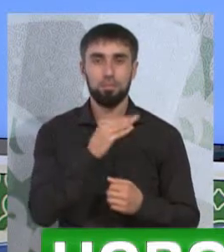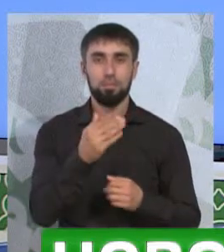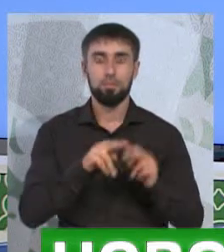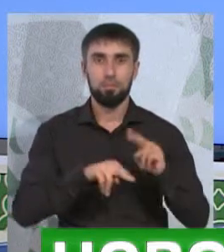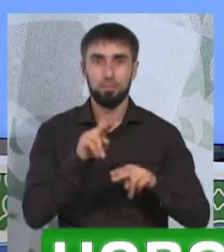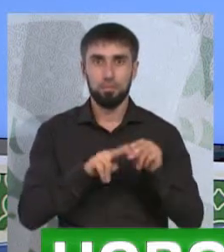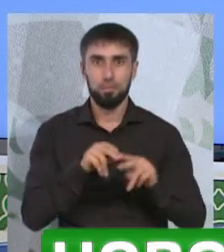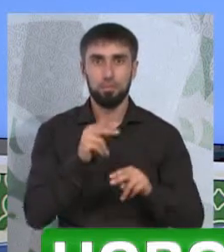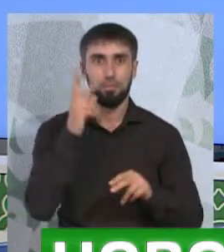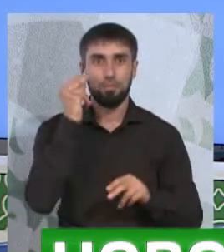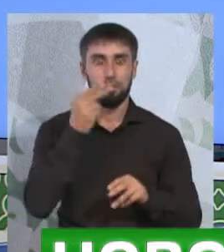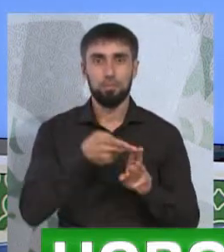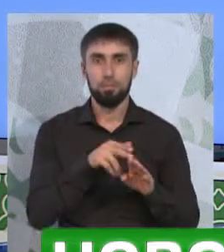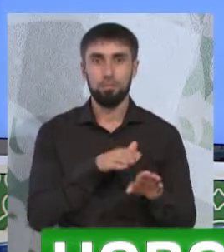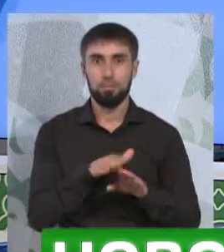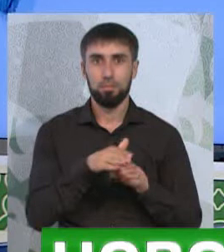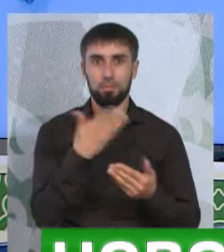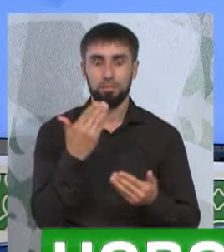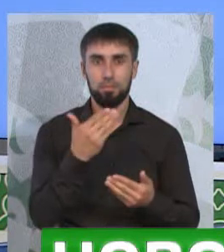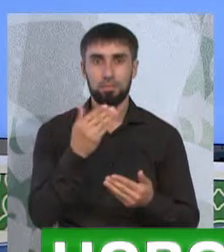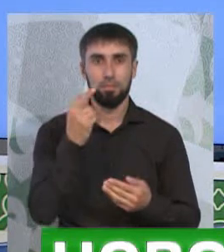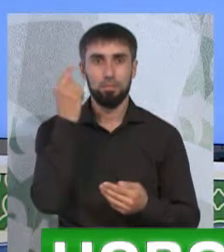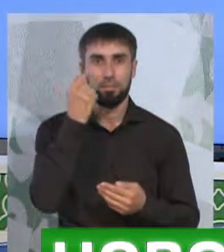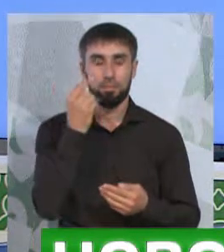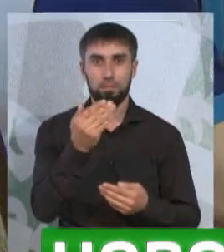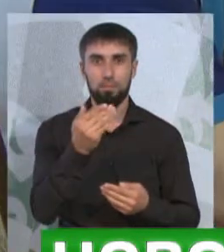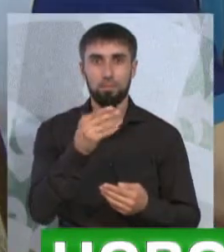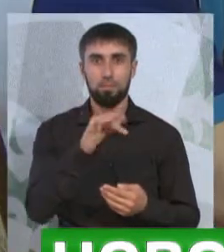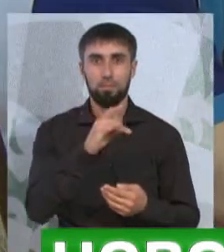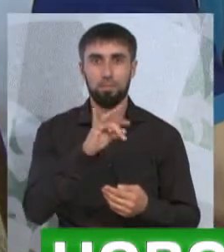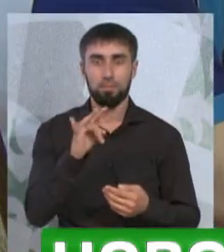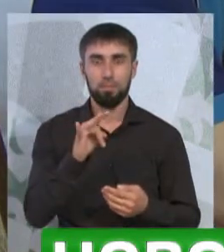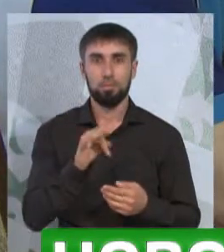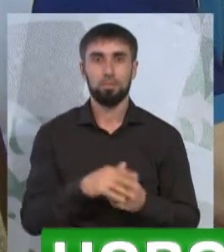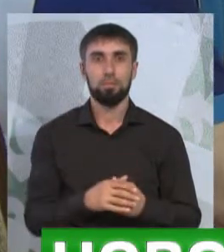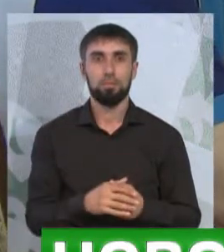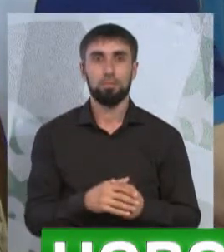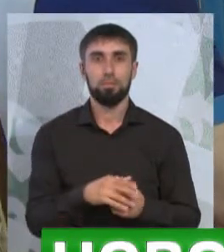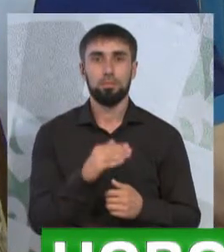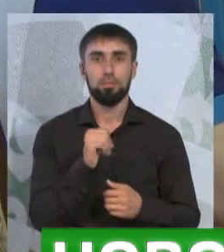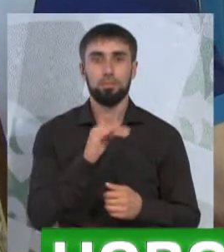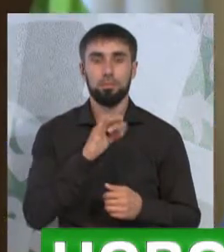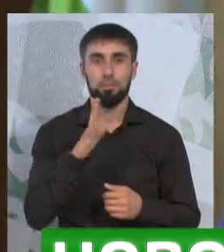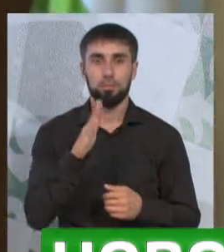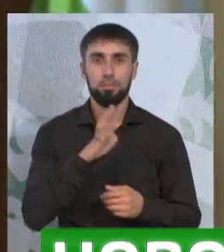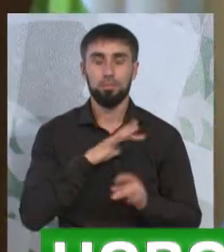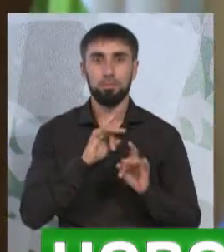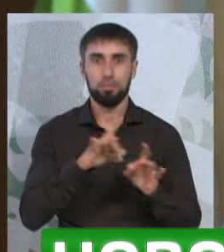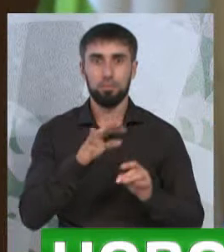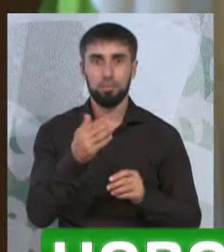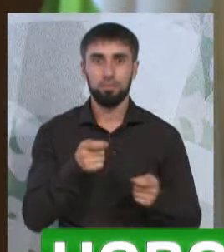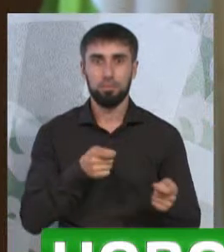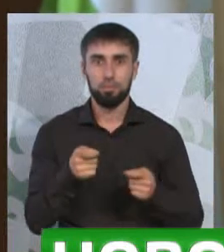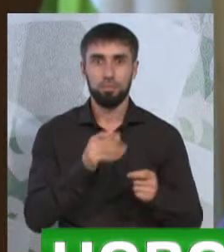возведении психоневрологического диспансера на территории республики. Зампред Тимур Фатахов доложил председателю правительства региона